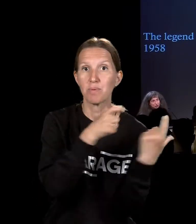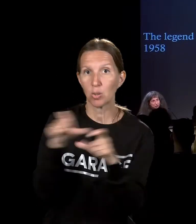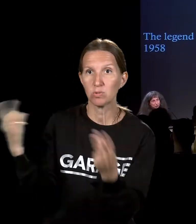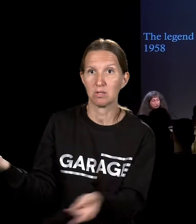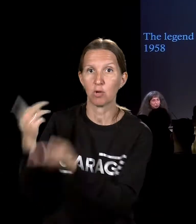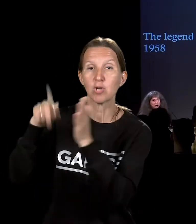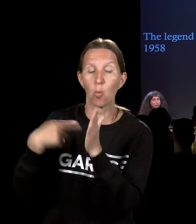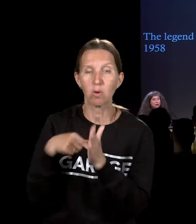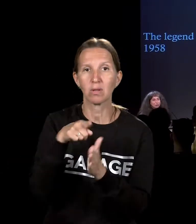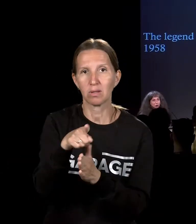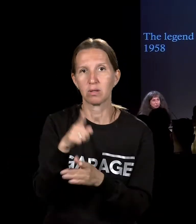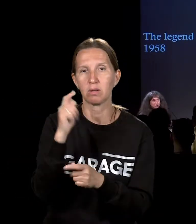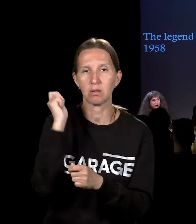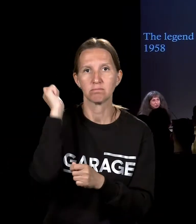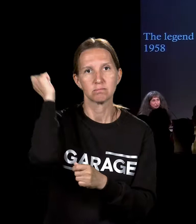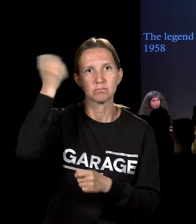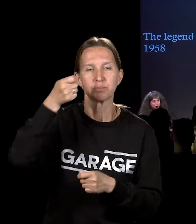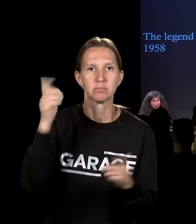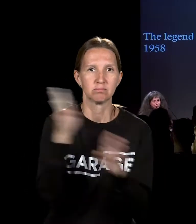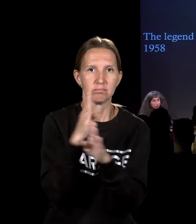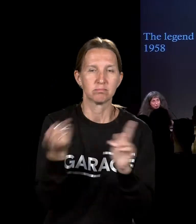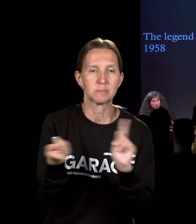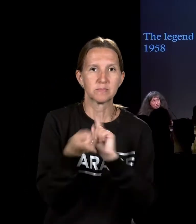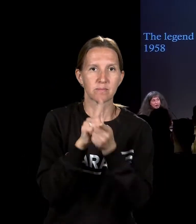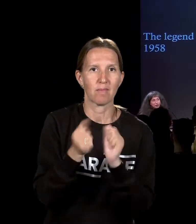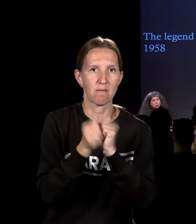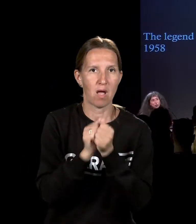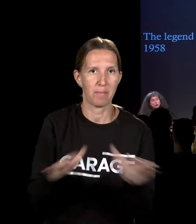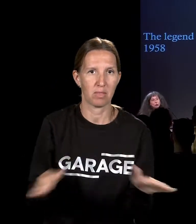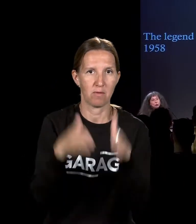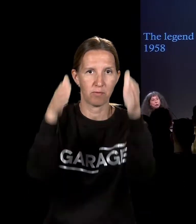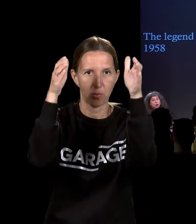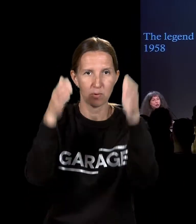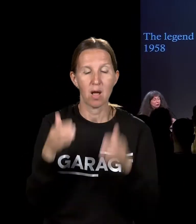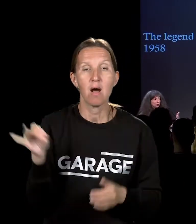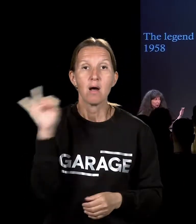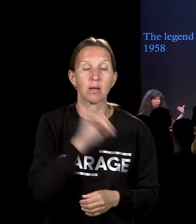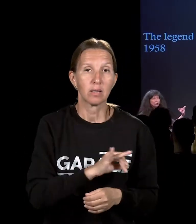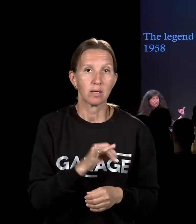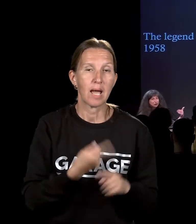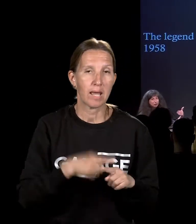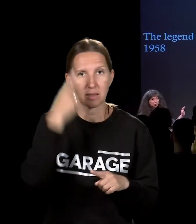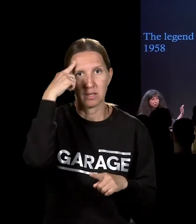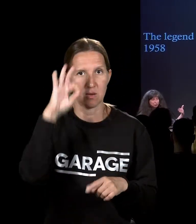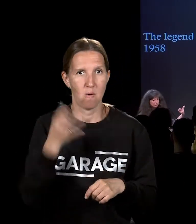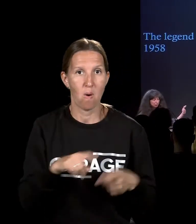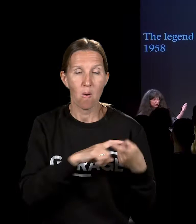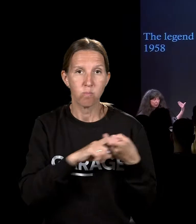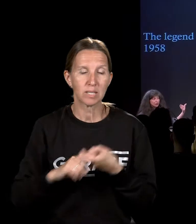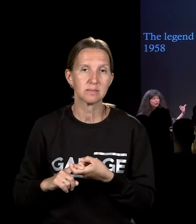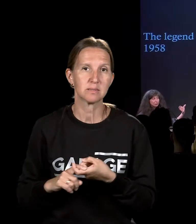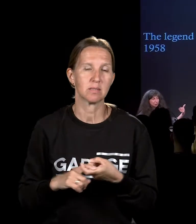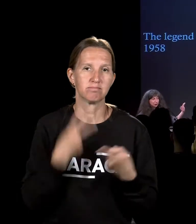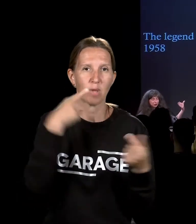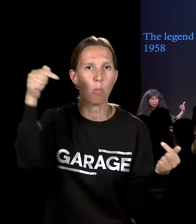И вот эта самая фигура, окаменевшая, превратившаяся в соляной столб, это тоже, наверное, то, что для этот образ определять,